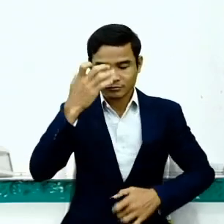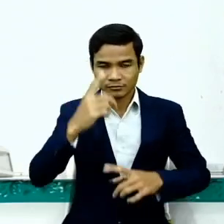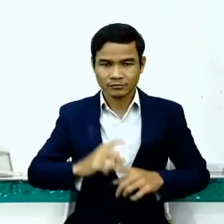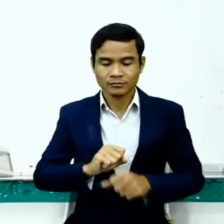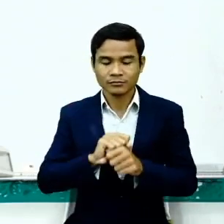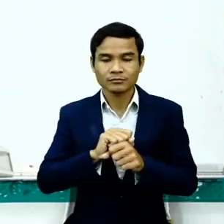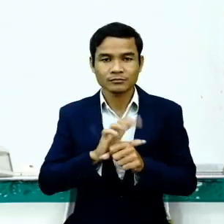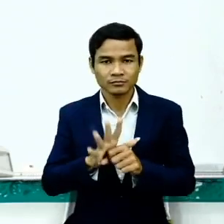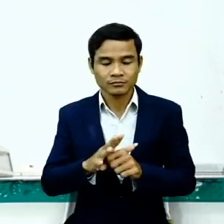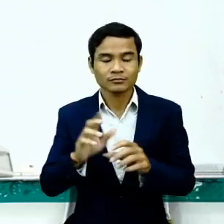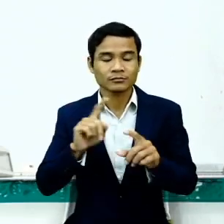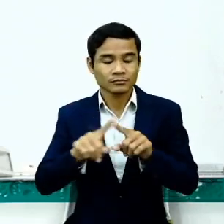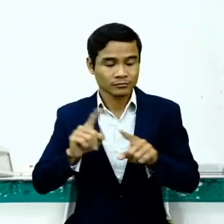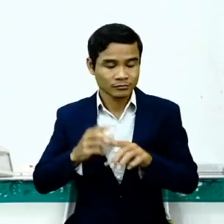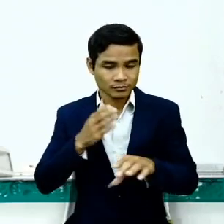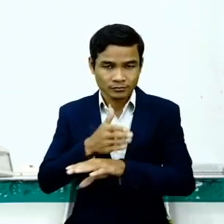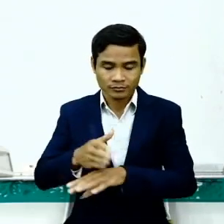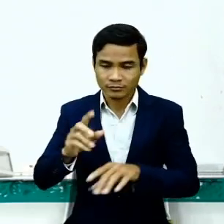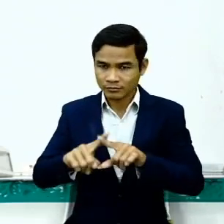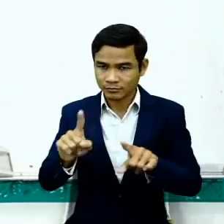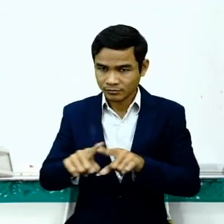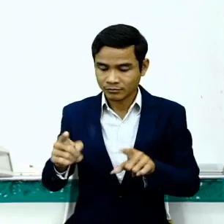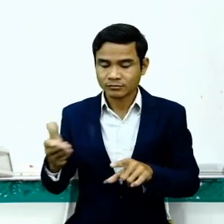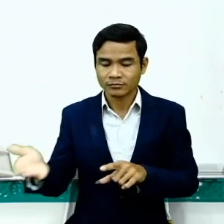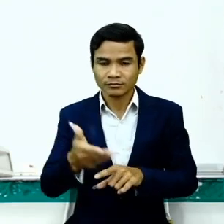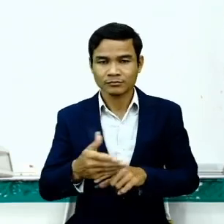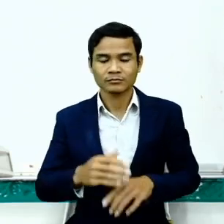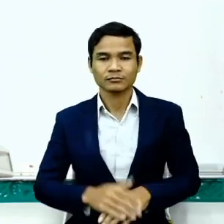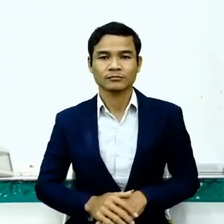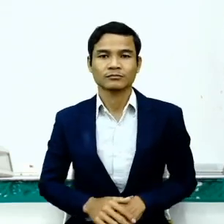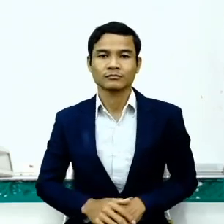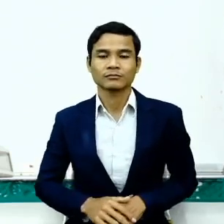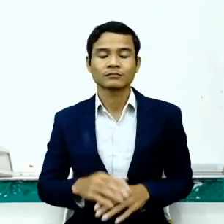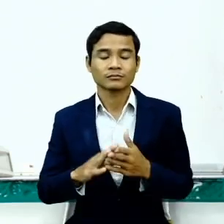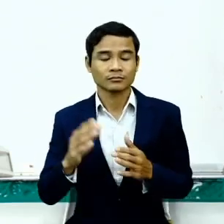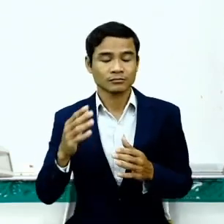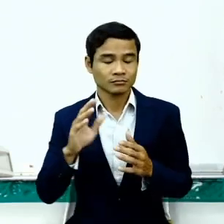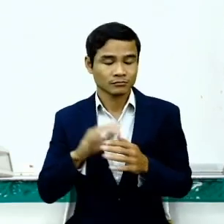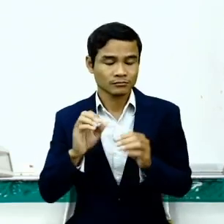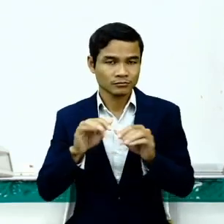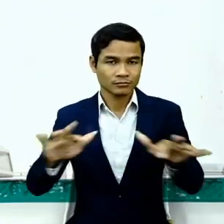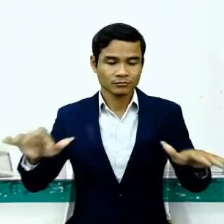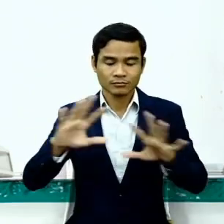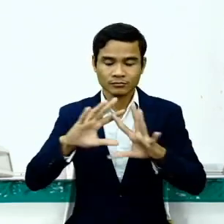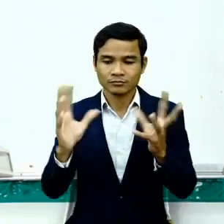chùm người chân lòng nền ní, chứ bị xe nốt cư chùm người Covid đập rắm. Đập rắm bốn đã cầm phông tại